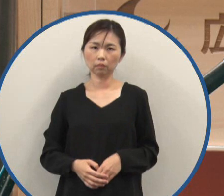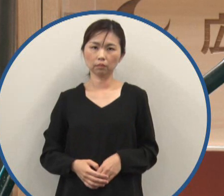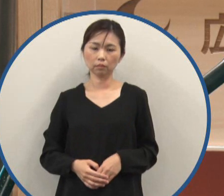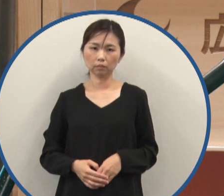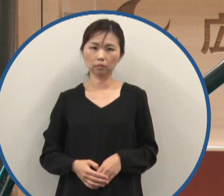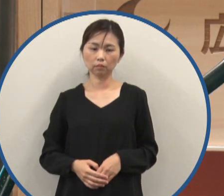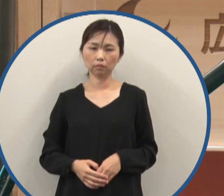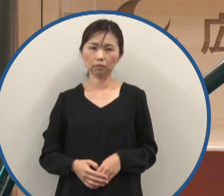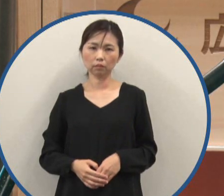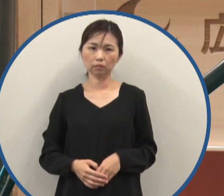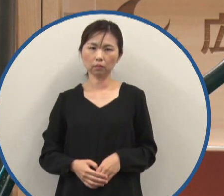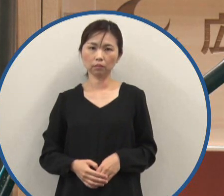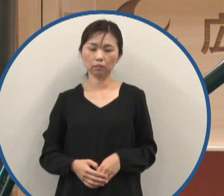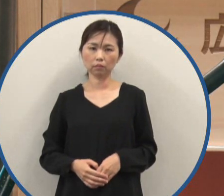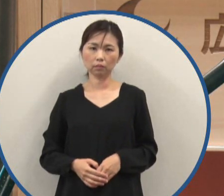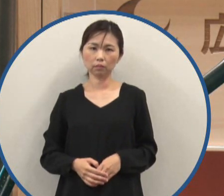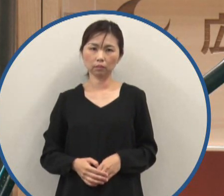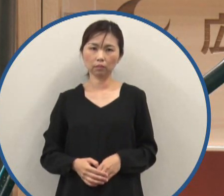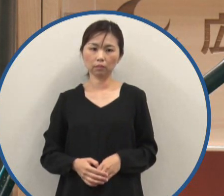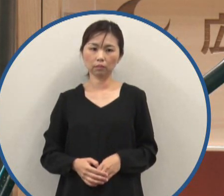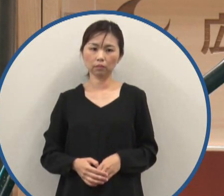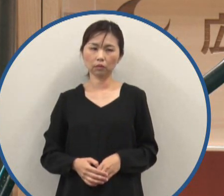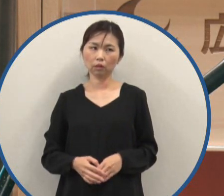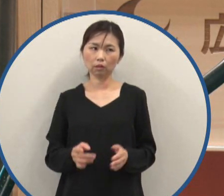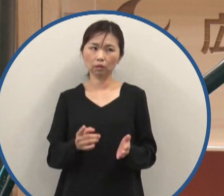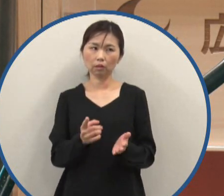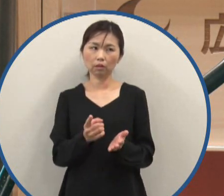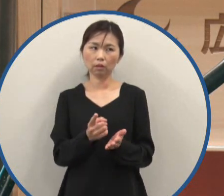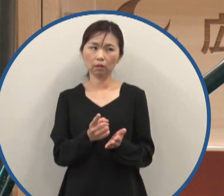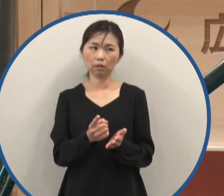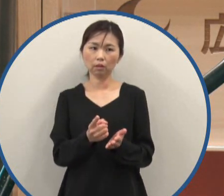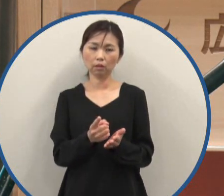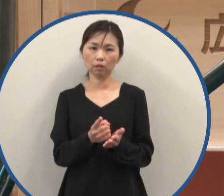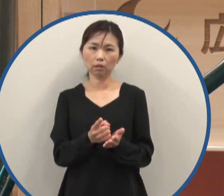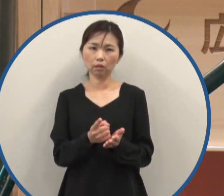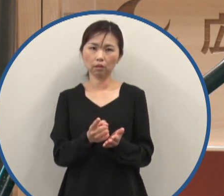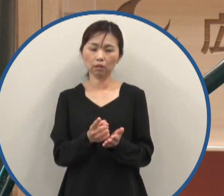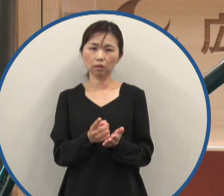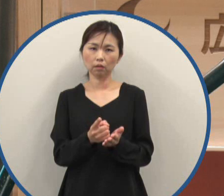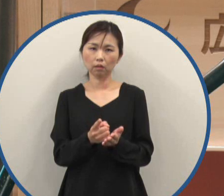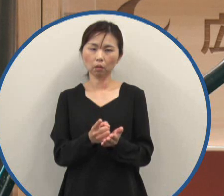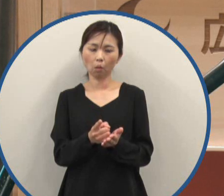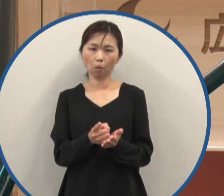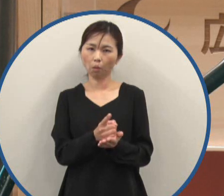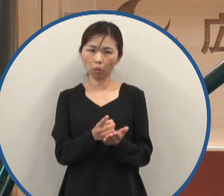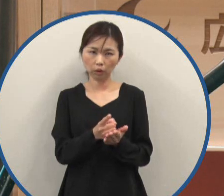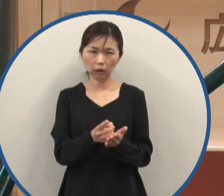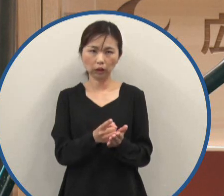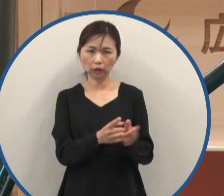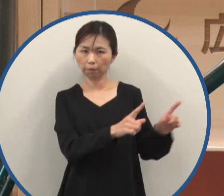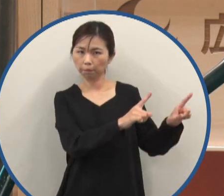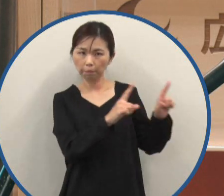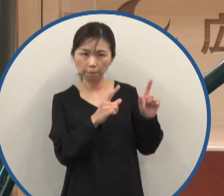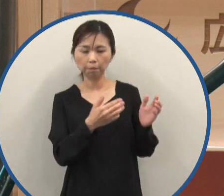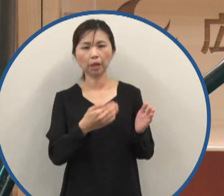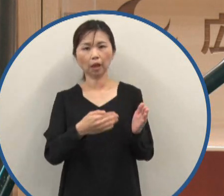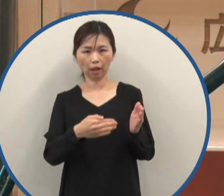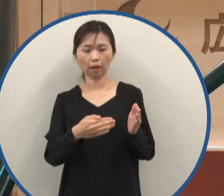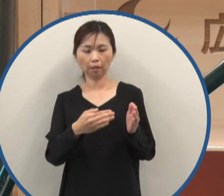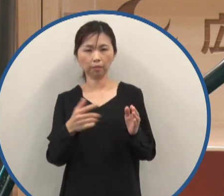特になんか方向をですね、示されていません。で、まあ、大臣とのやり取りもしてますけれ